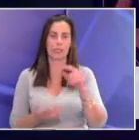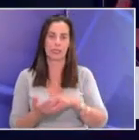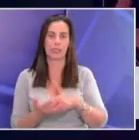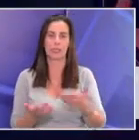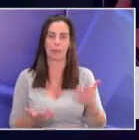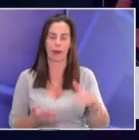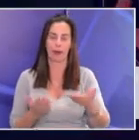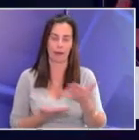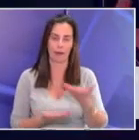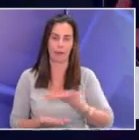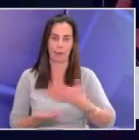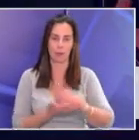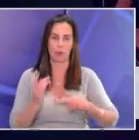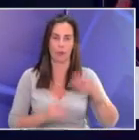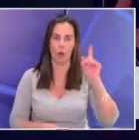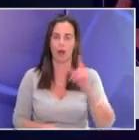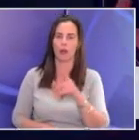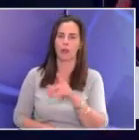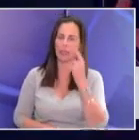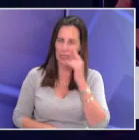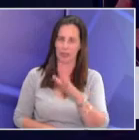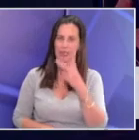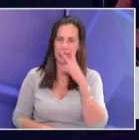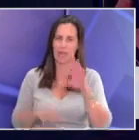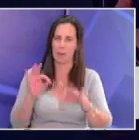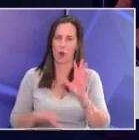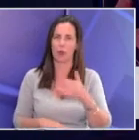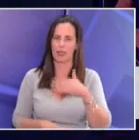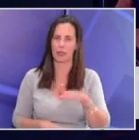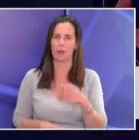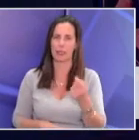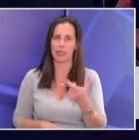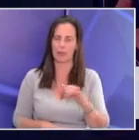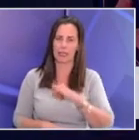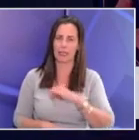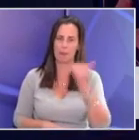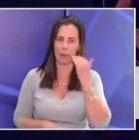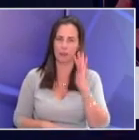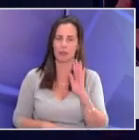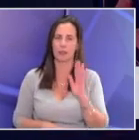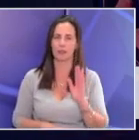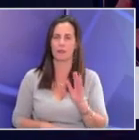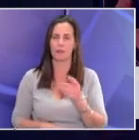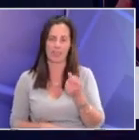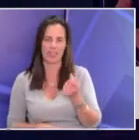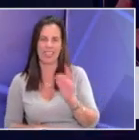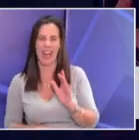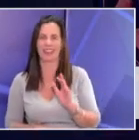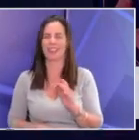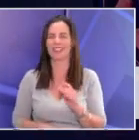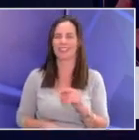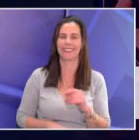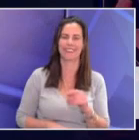לעלות בשכר. אמילי, תשמעי, הסתכלתי על הבחירות, אני גם קצת מתעניין בארצות הברית, ככה בדרך. קצת בקטנה. טיפה,